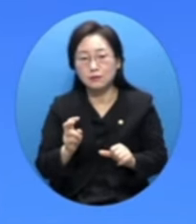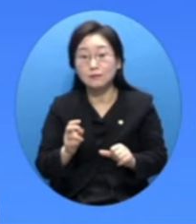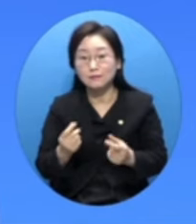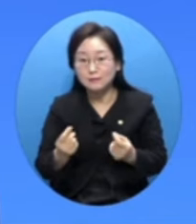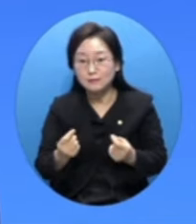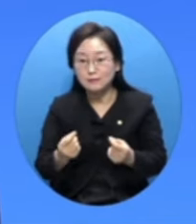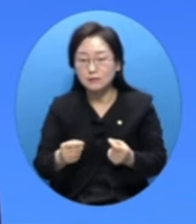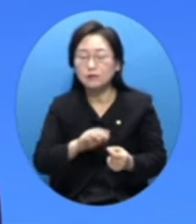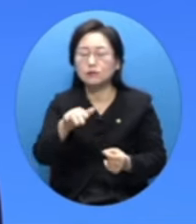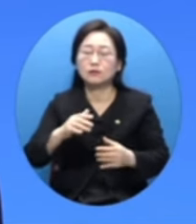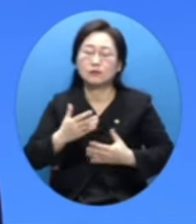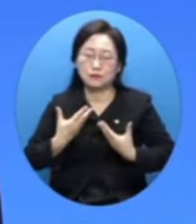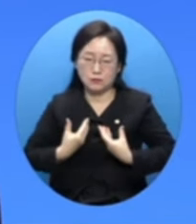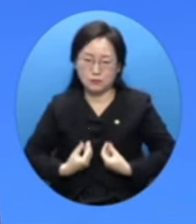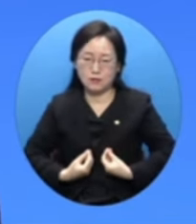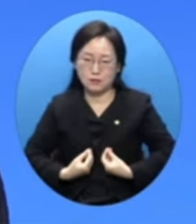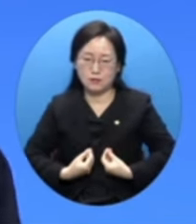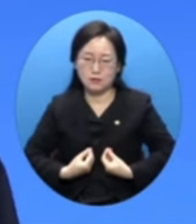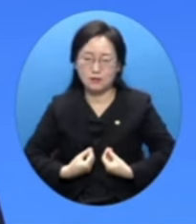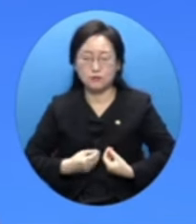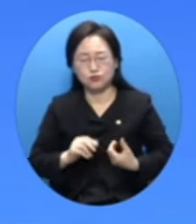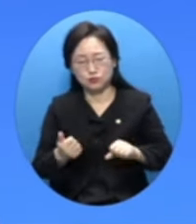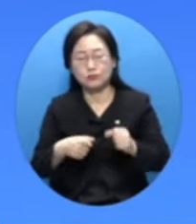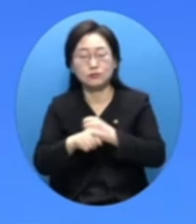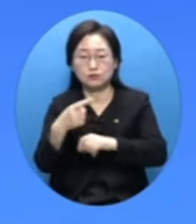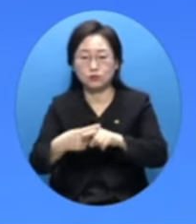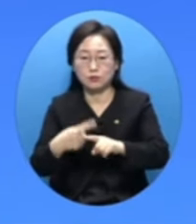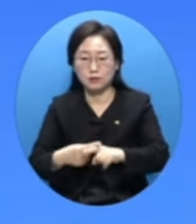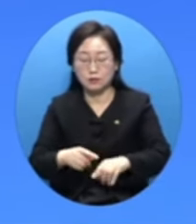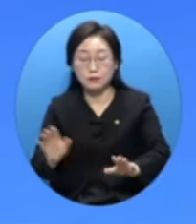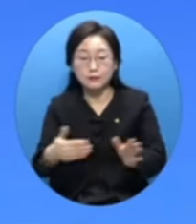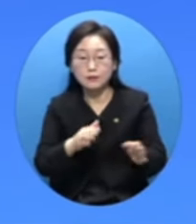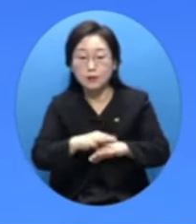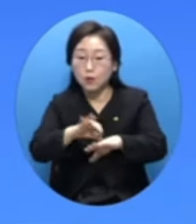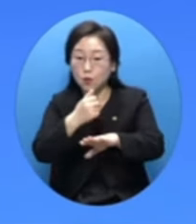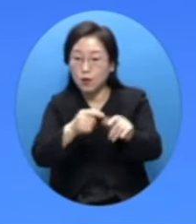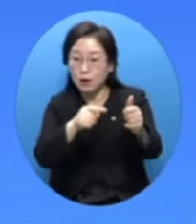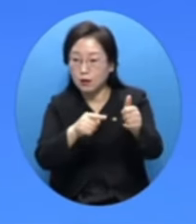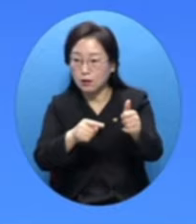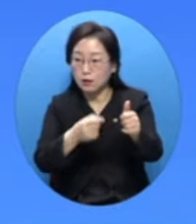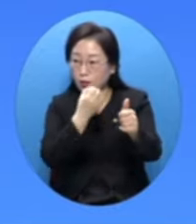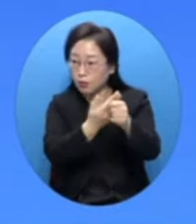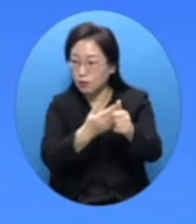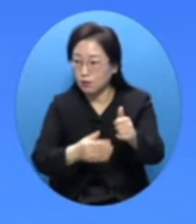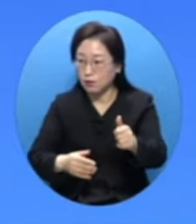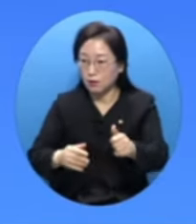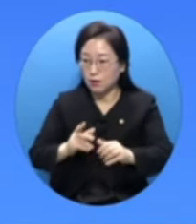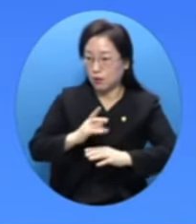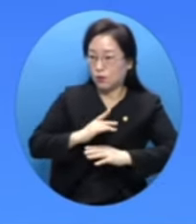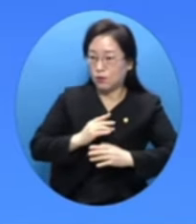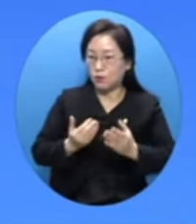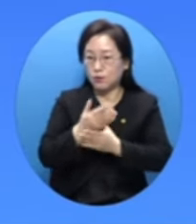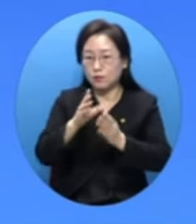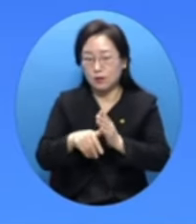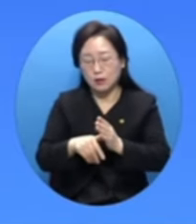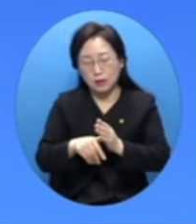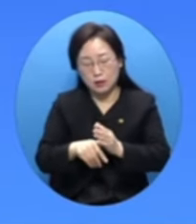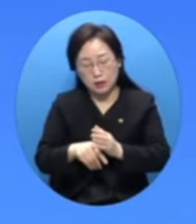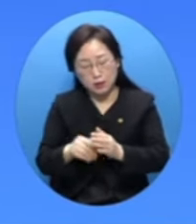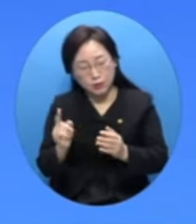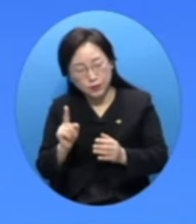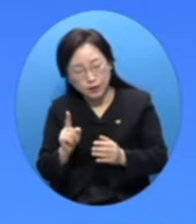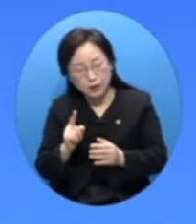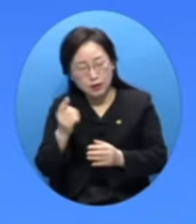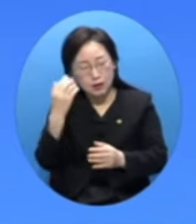절망으로 몰고 가는 것입니다. 여호사밧 마음에 두려움이 닿았을 때 순간 그런 두려움에서 고개를 돌려 주